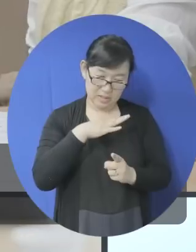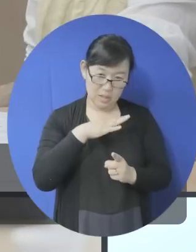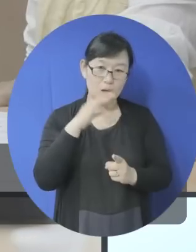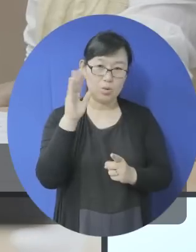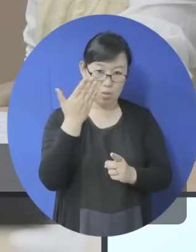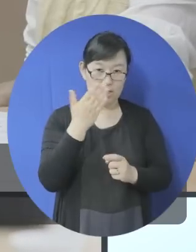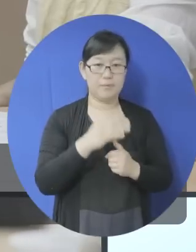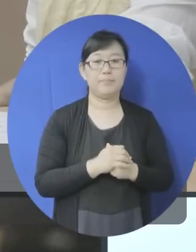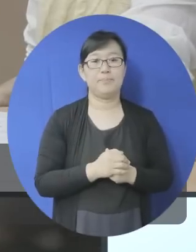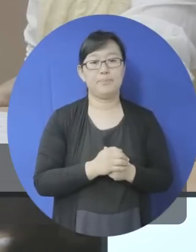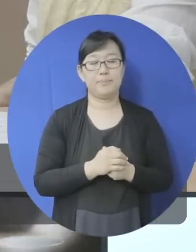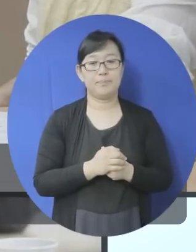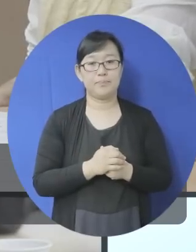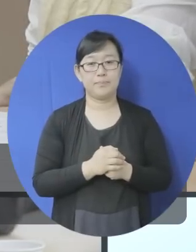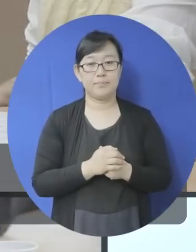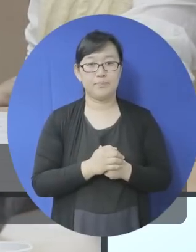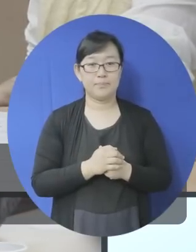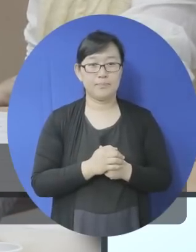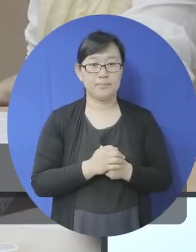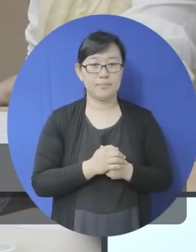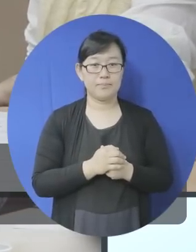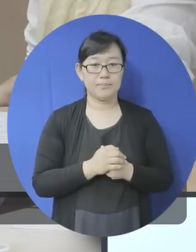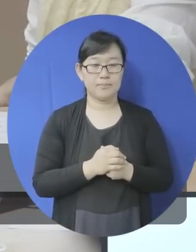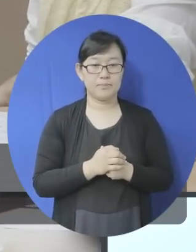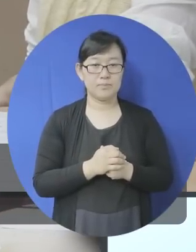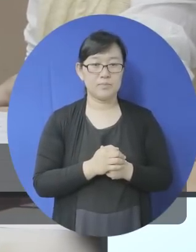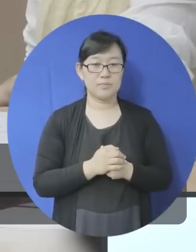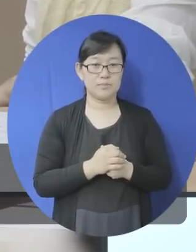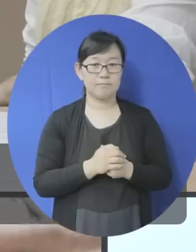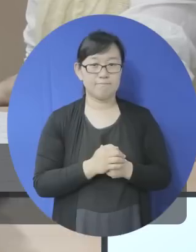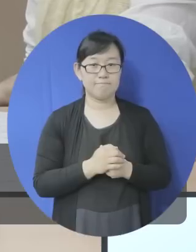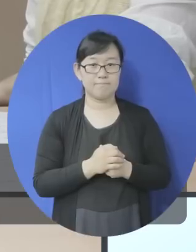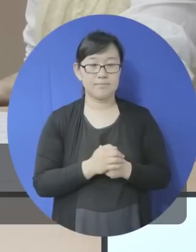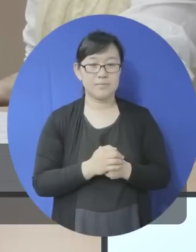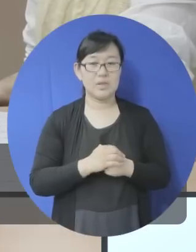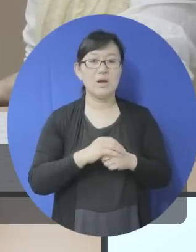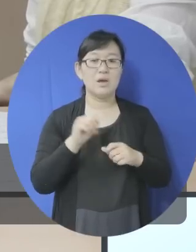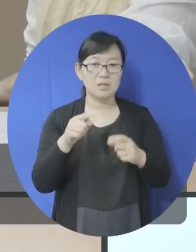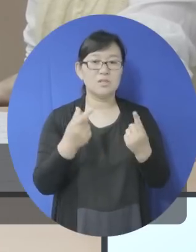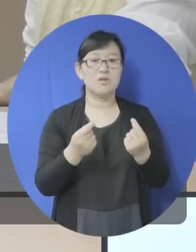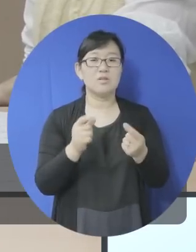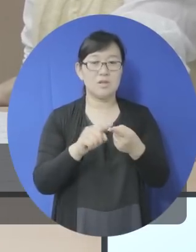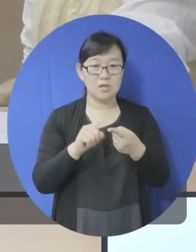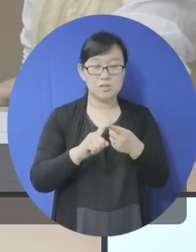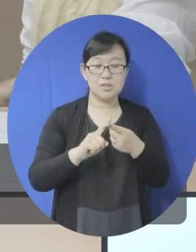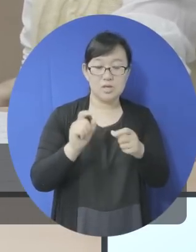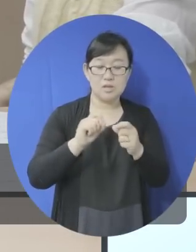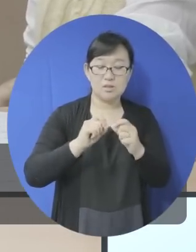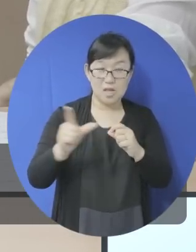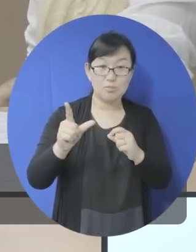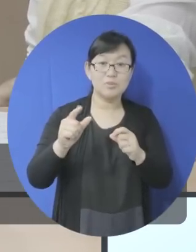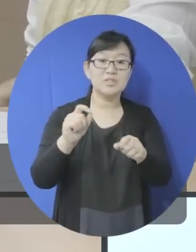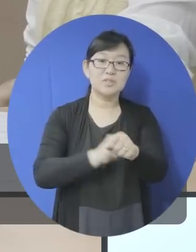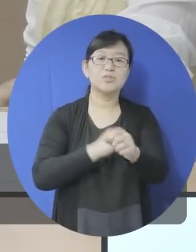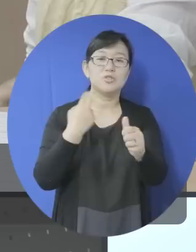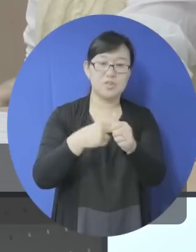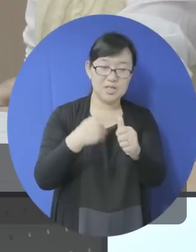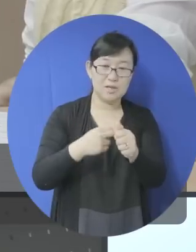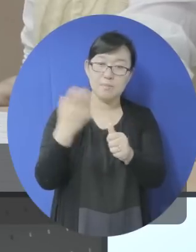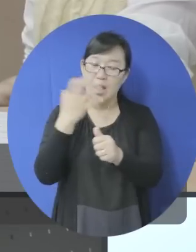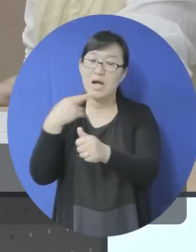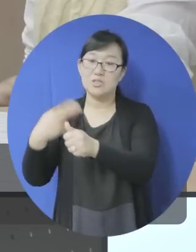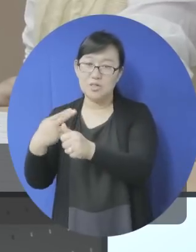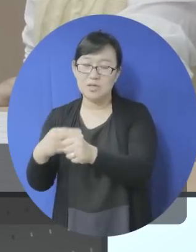서로의 득이 되는, 실이 많지 않고 득이 되는 통합교육을 실천할 수 있을 것 같아서 그런 부분도 일반 교사와